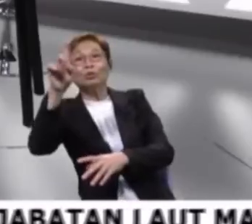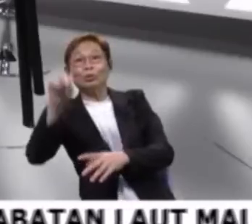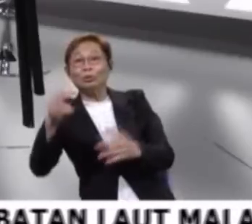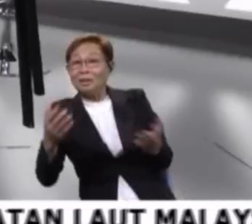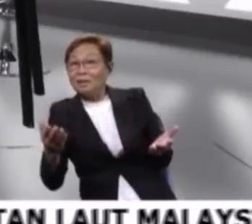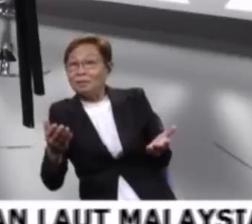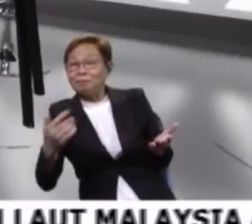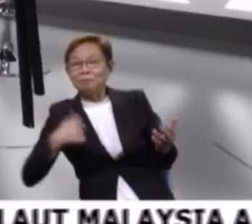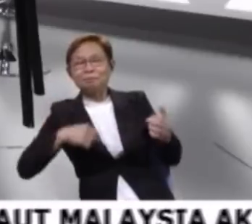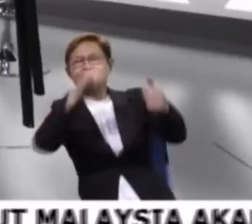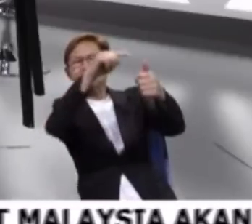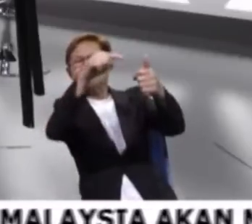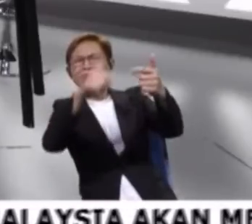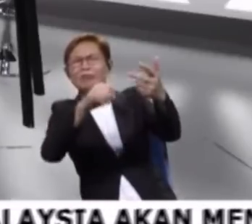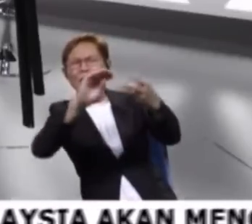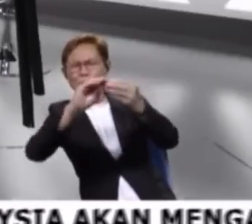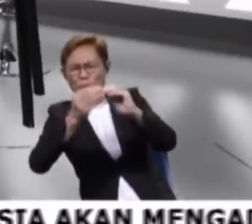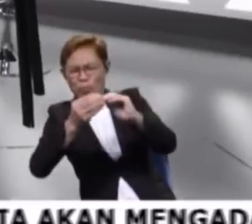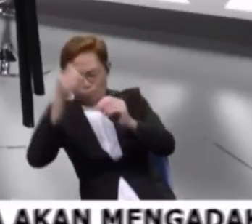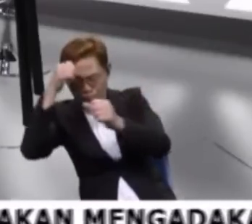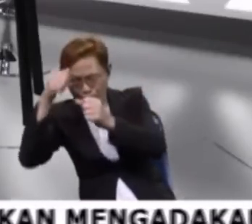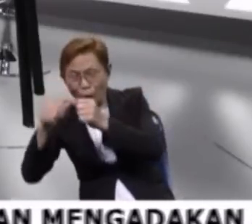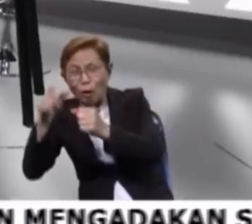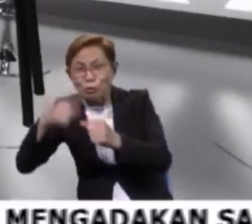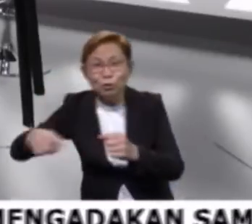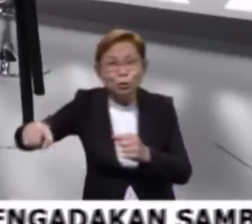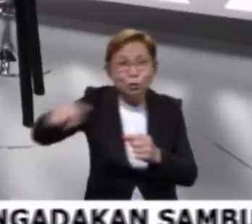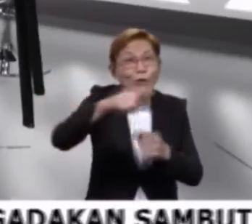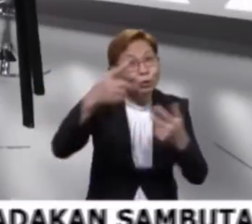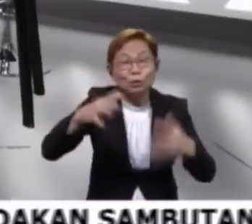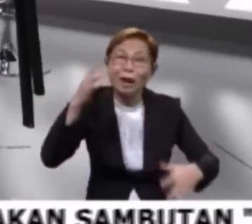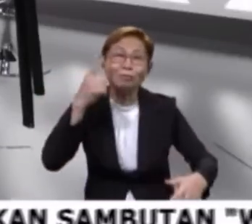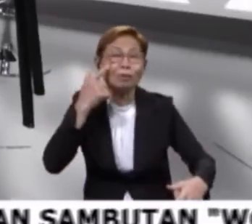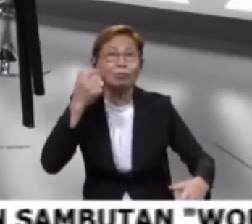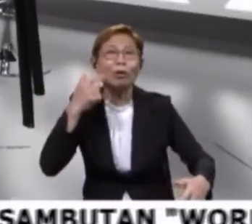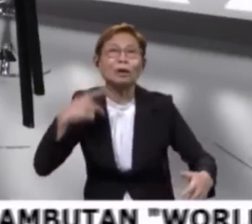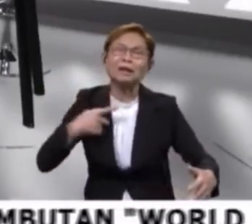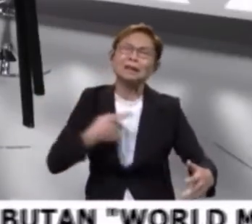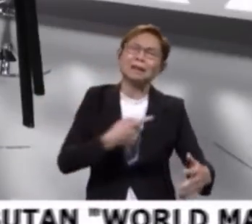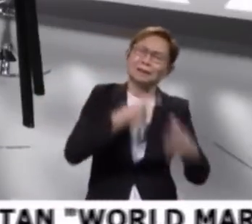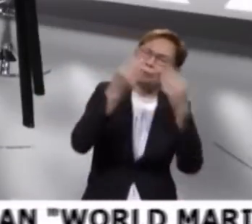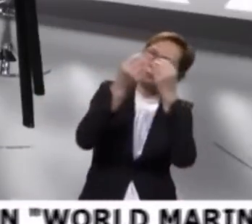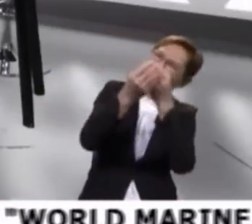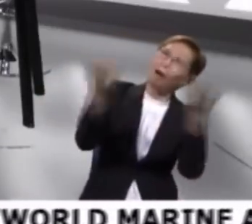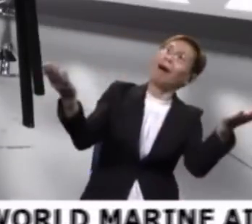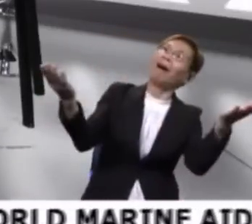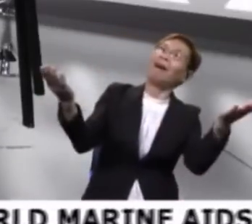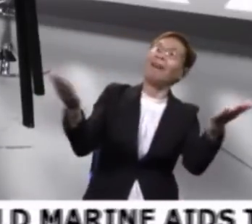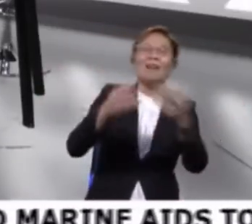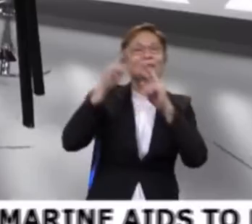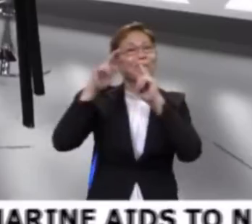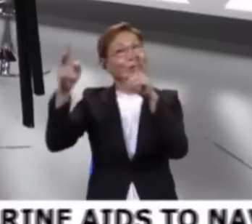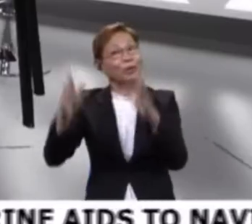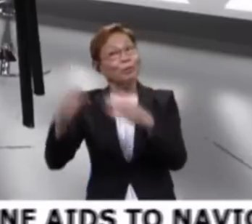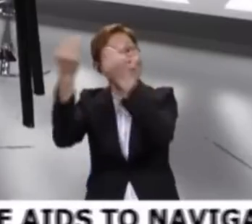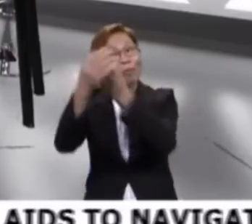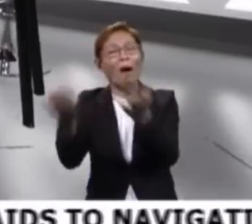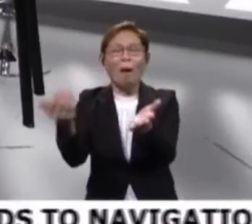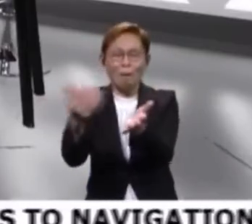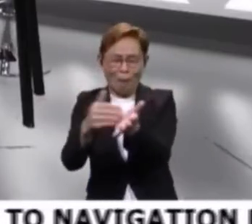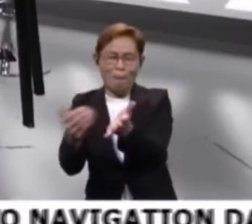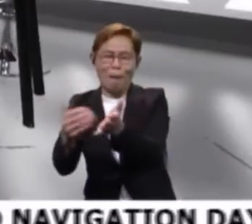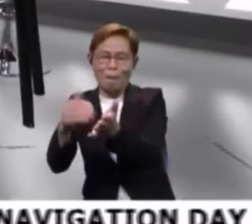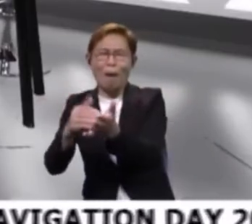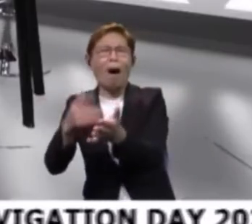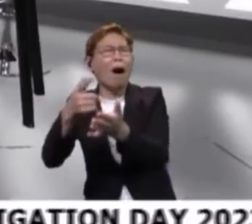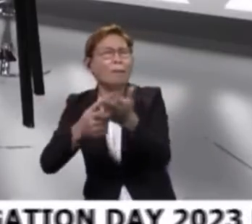tapi ada beberapa angka imbassala saya itu semua sudah tahu tetapi ini sekarang kita maklumkan kepada para penonton kerap kali